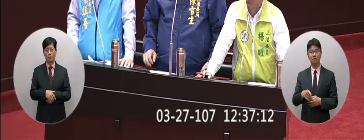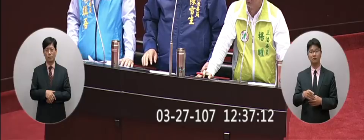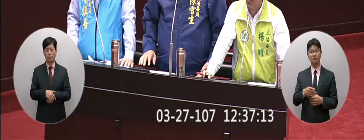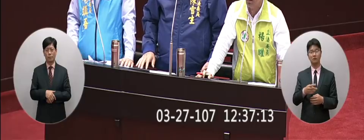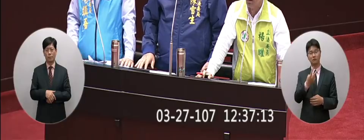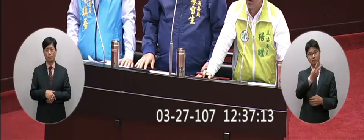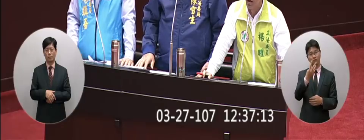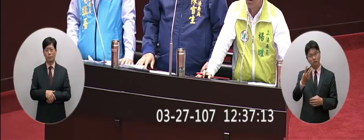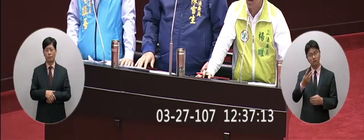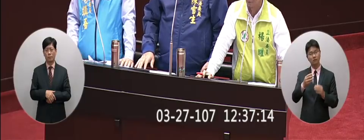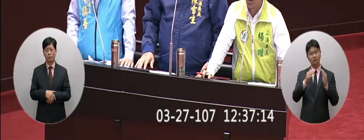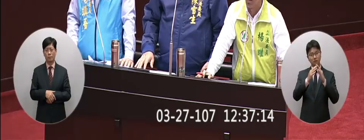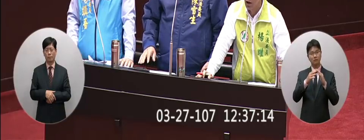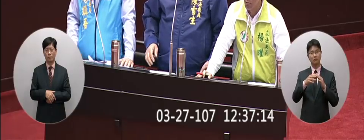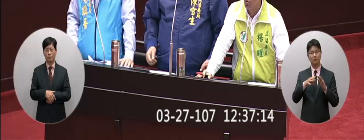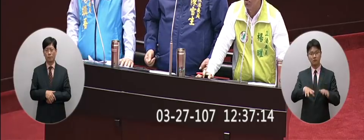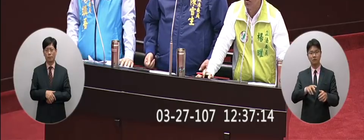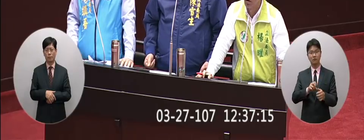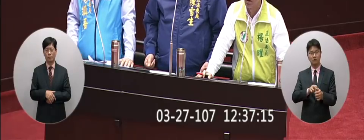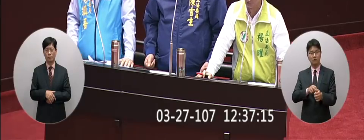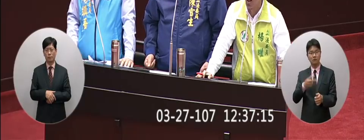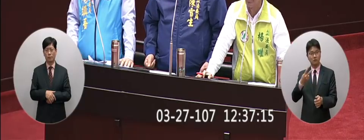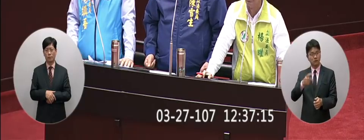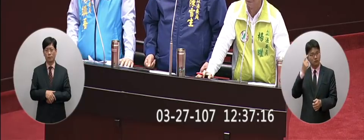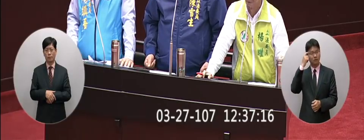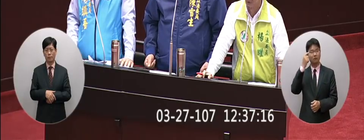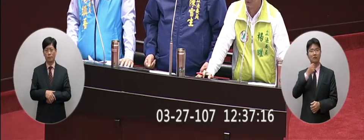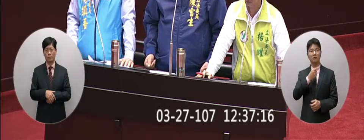户，现在想要离牧，